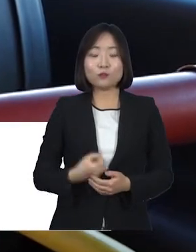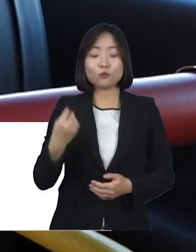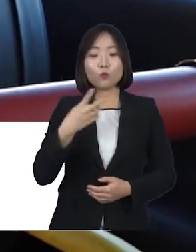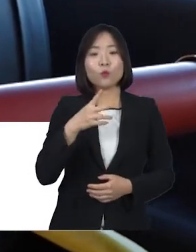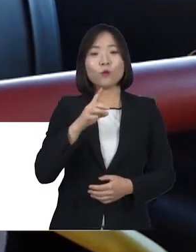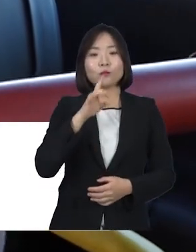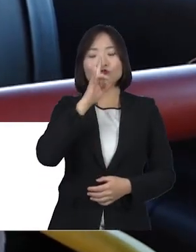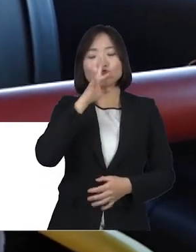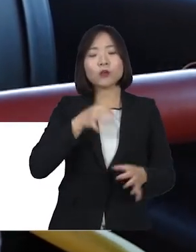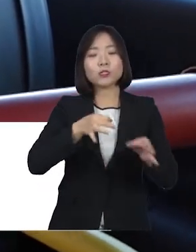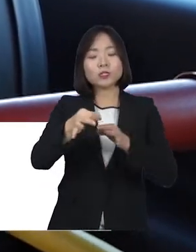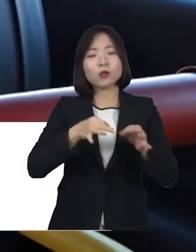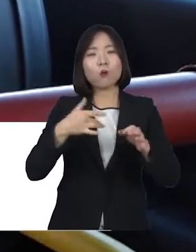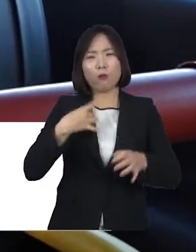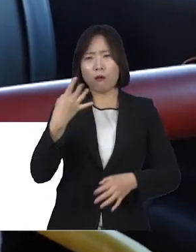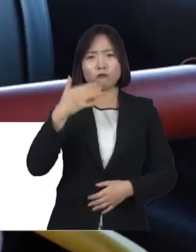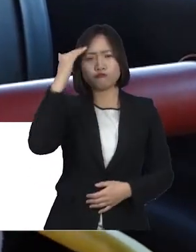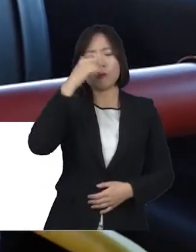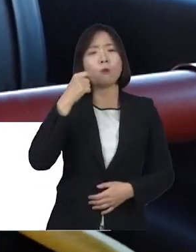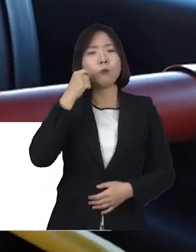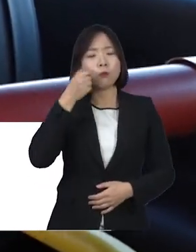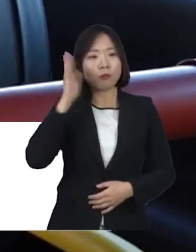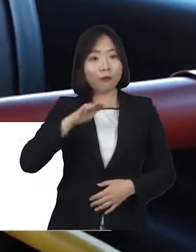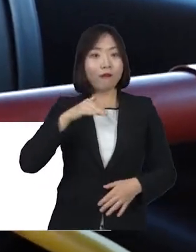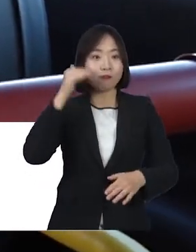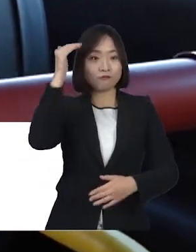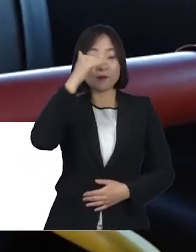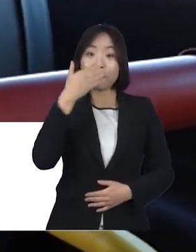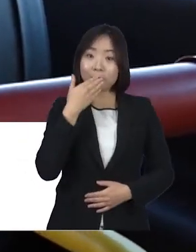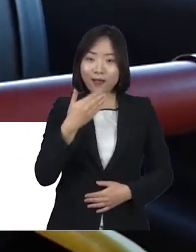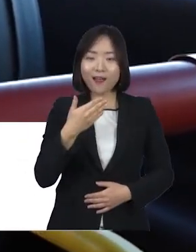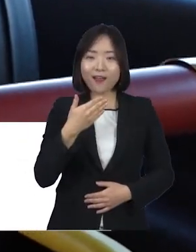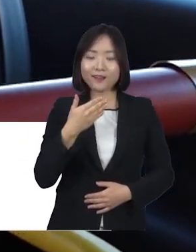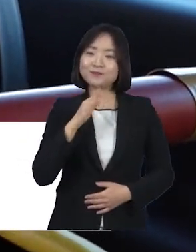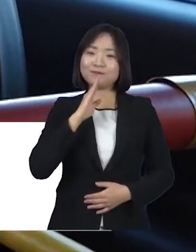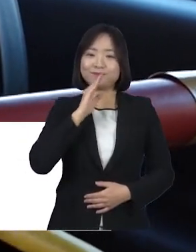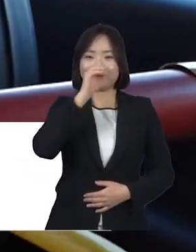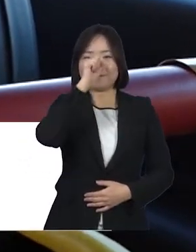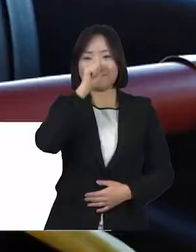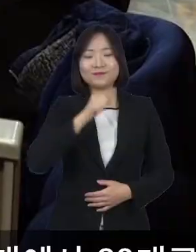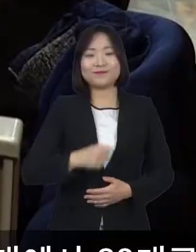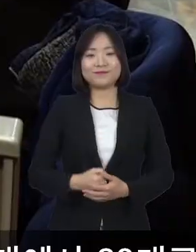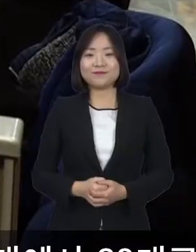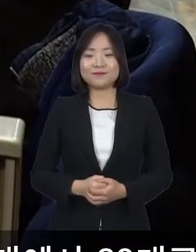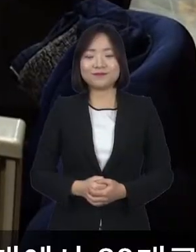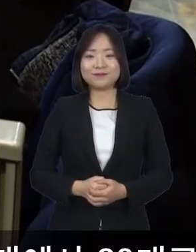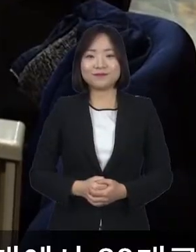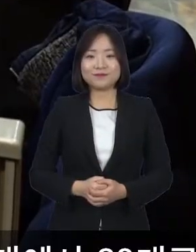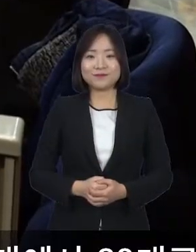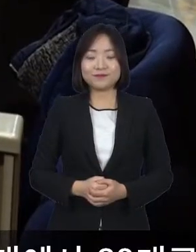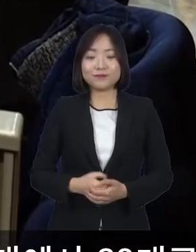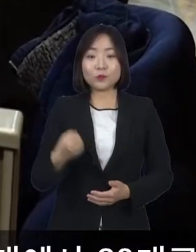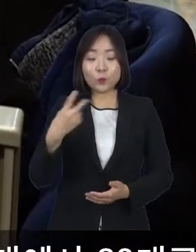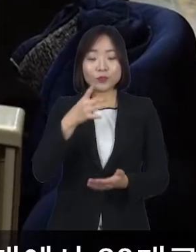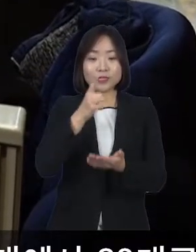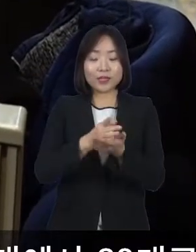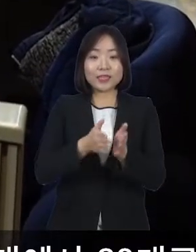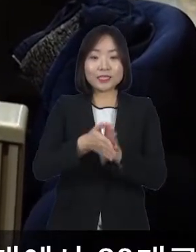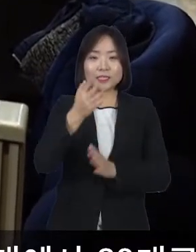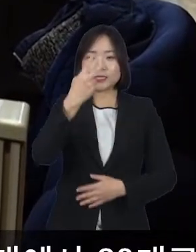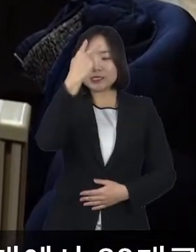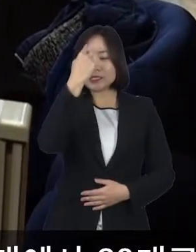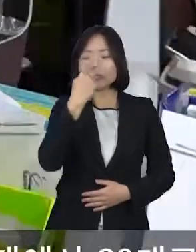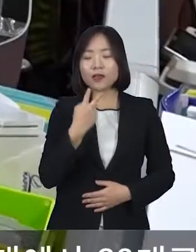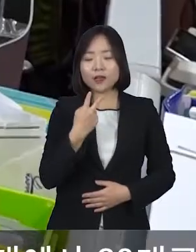재래시장도 구경도 못했는데 재래시장도 갈 수 있고 그런 점이 참 좋은 것 같아요. 또한 천안시는 시각장애인을